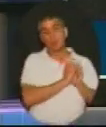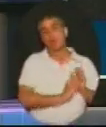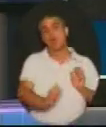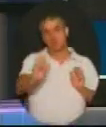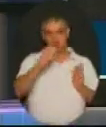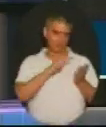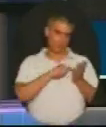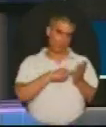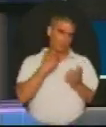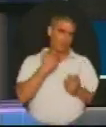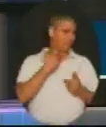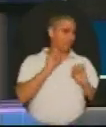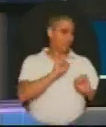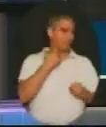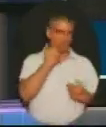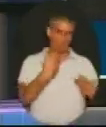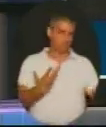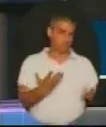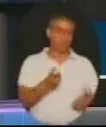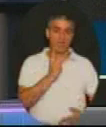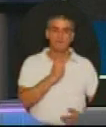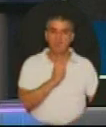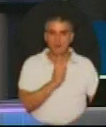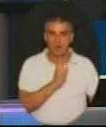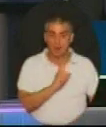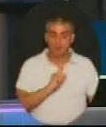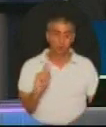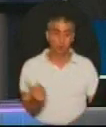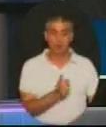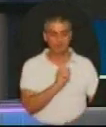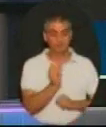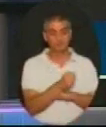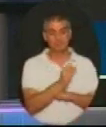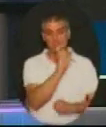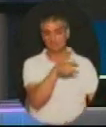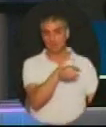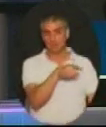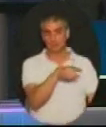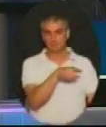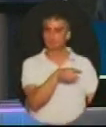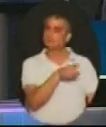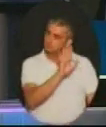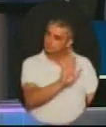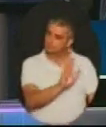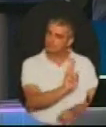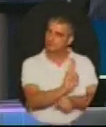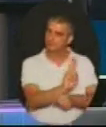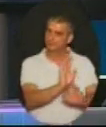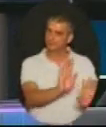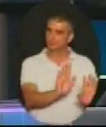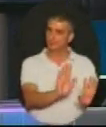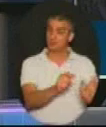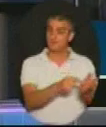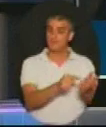מאוד בגלל הקרדיט הנמוך, אבל, וזה אבל גדול, כל אלה שמזלזלים בו, שישמרו את הזלזול